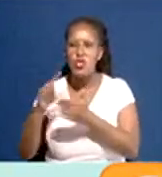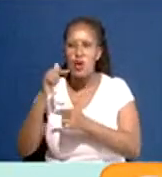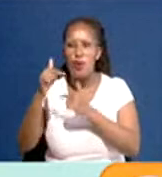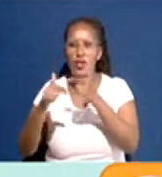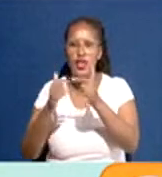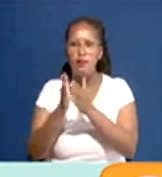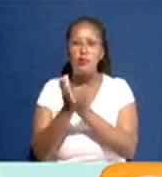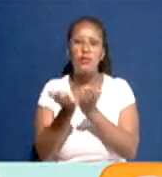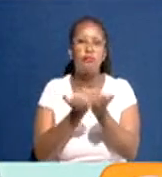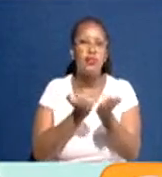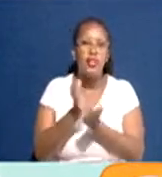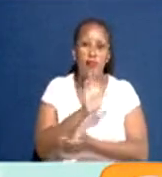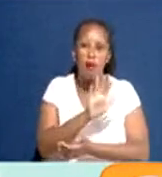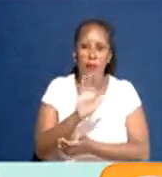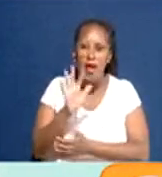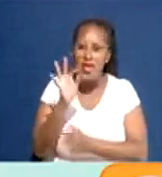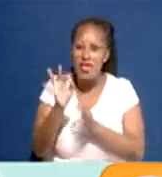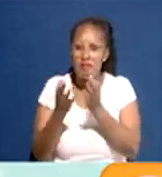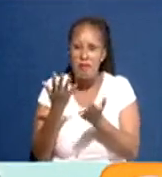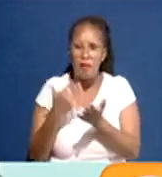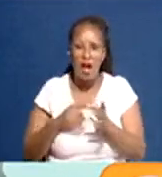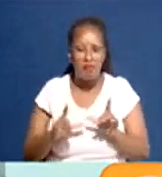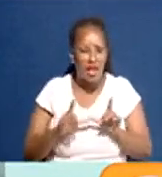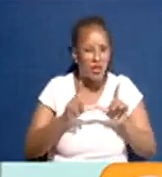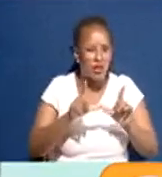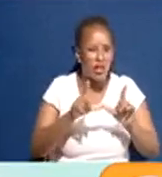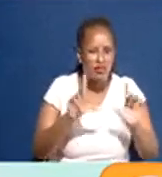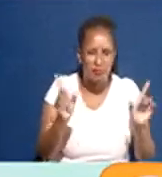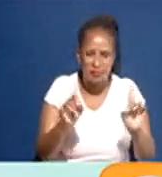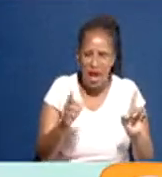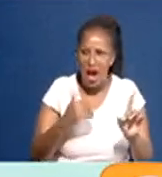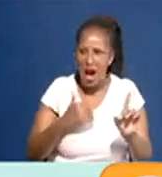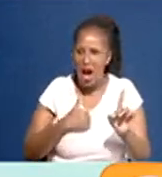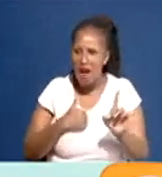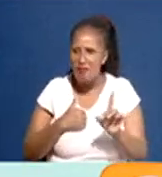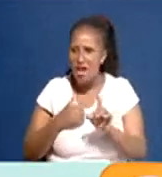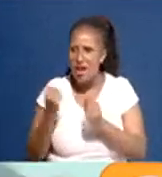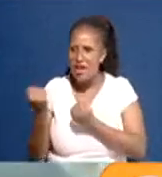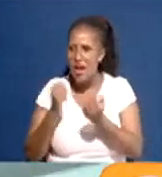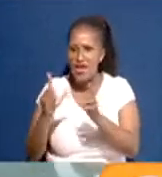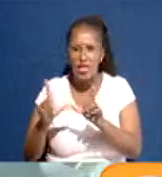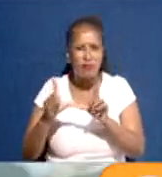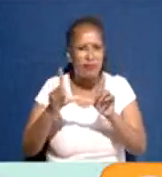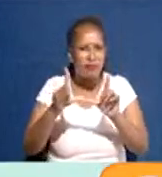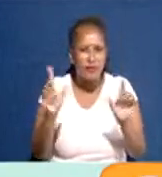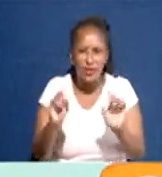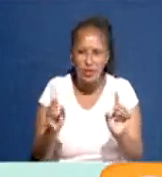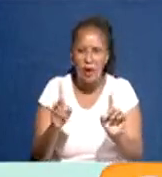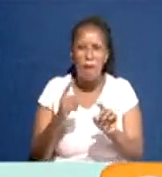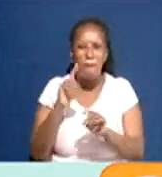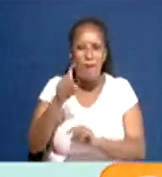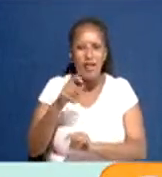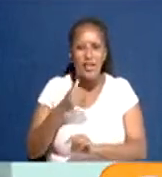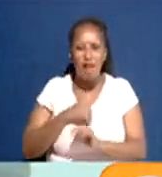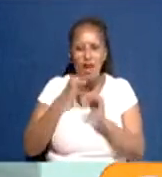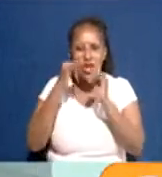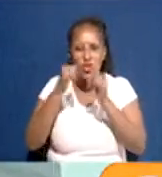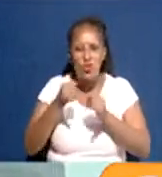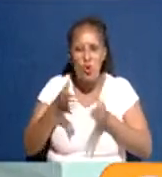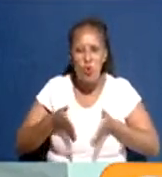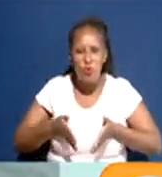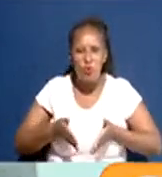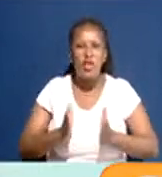zao, hata kama hawana title deed, hata kama hawana logbook. Tuwe na a new